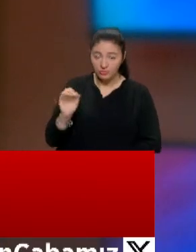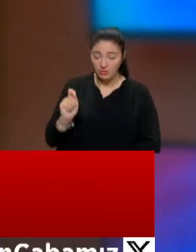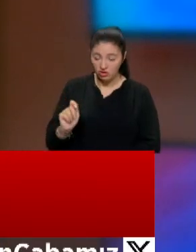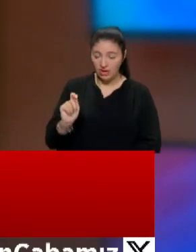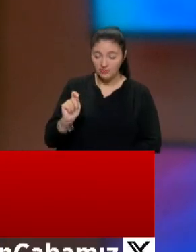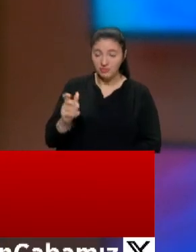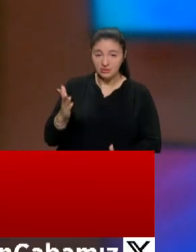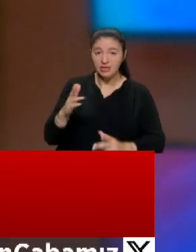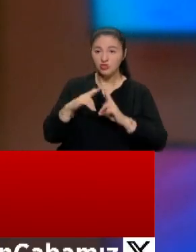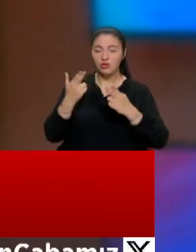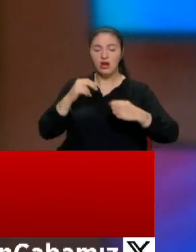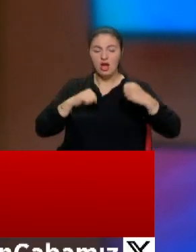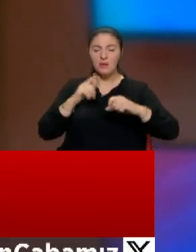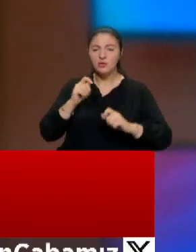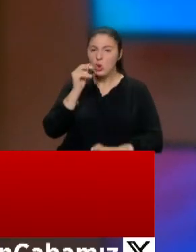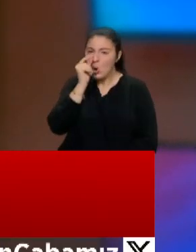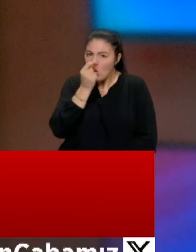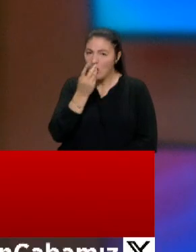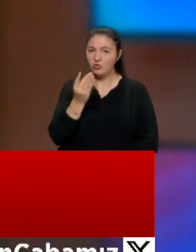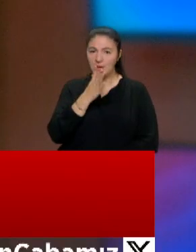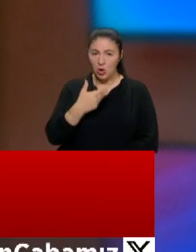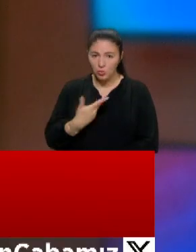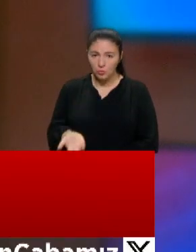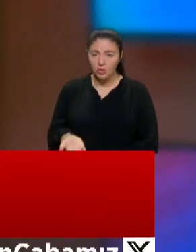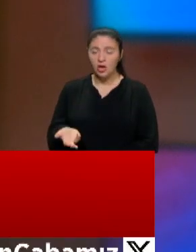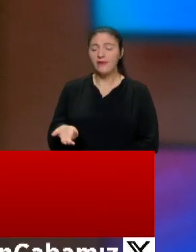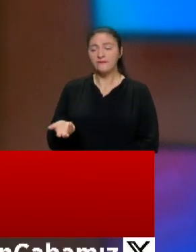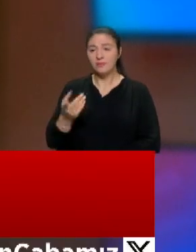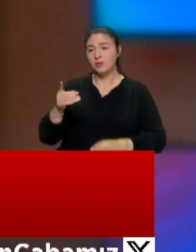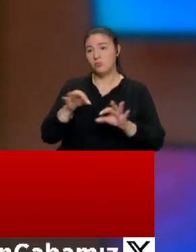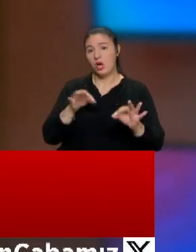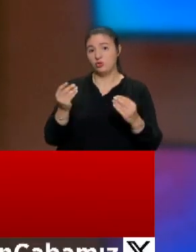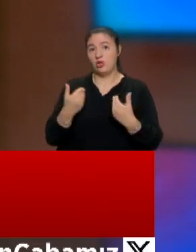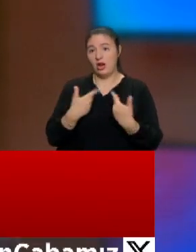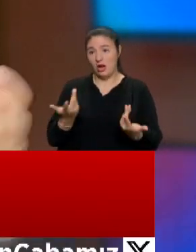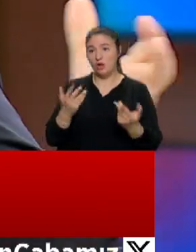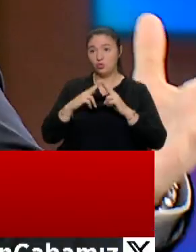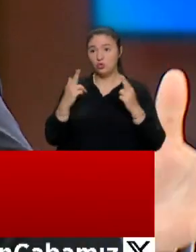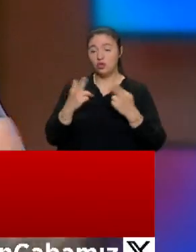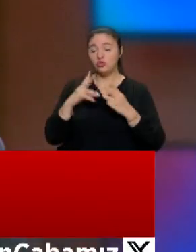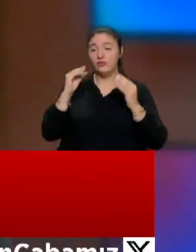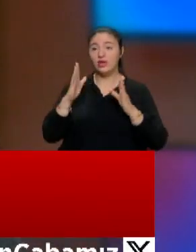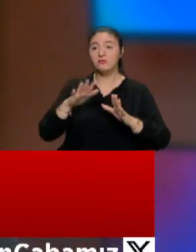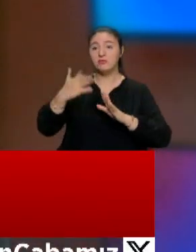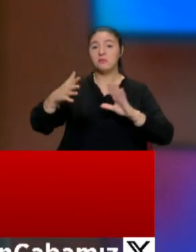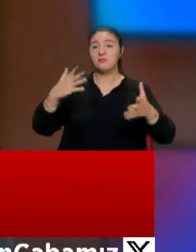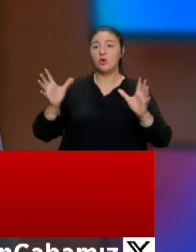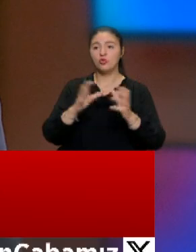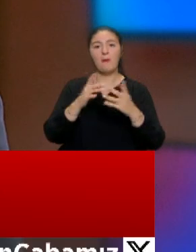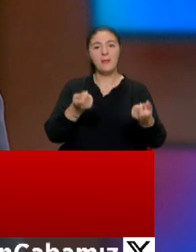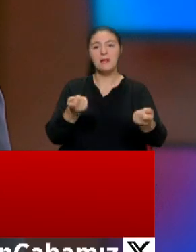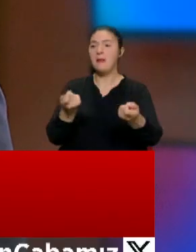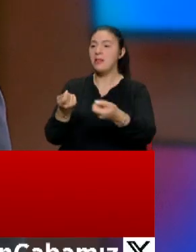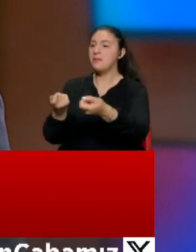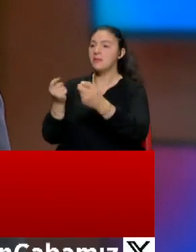Dünya ile rekabet etmemizin çok kolay olacağını biliyorum bir mühendisi olarak dünyadaki birçok farklı gruplarla